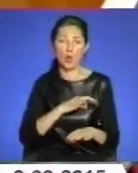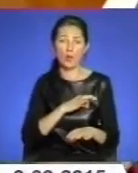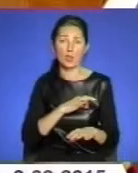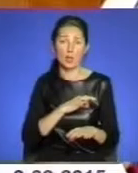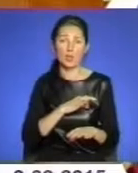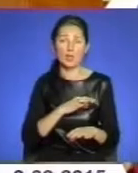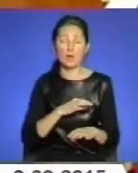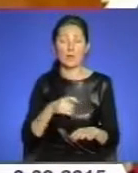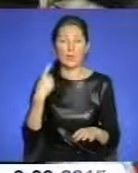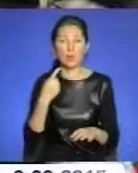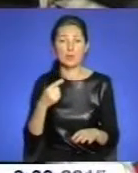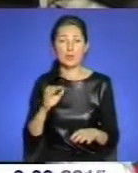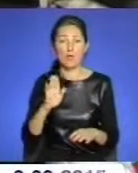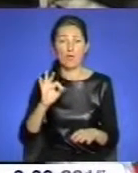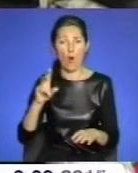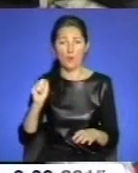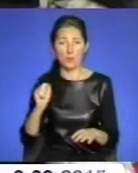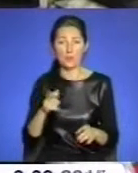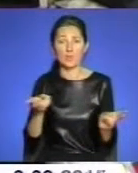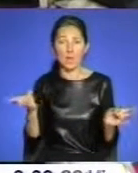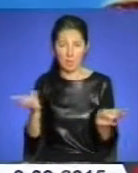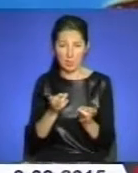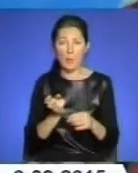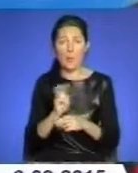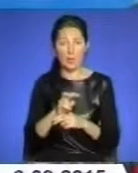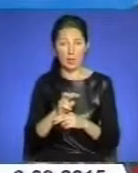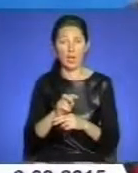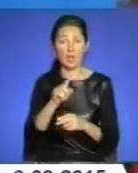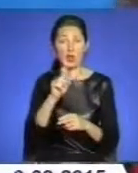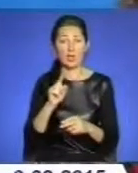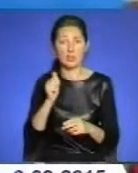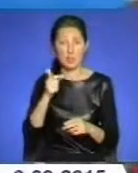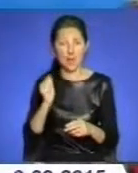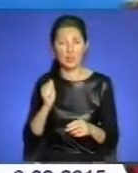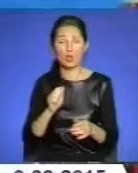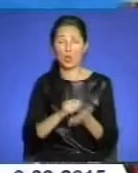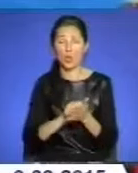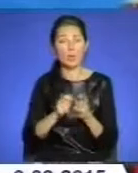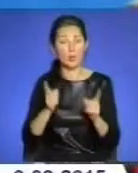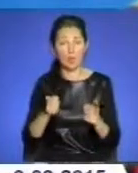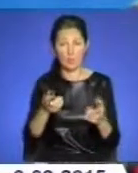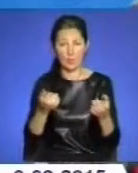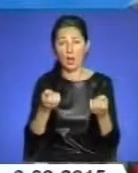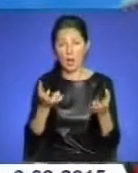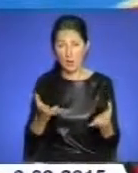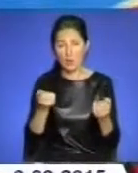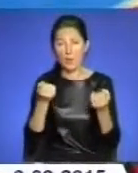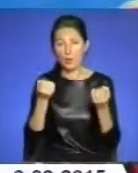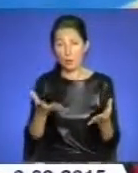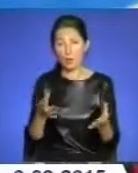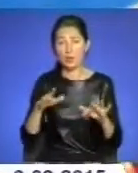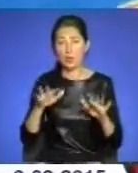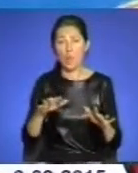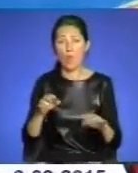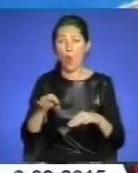потреби приходити до РАГСу з документами в оригіналі. Візьмемо елементарну справу, це є одруження, так? І весь час всі нарікають, що